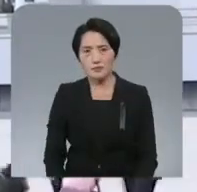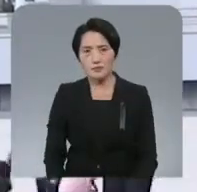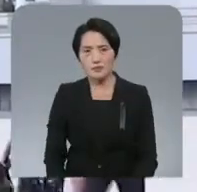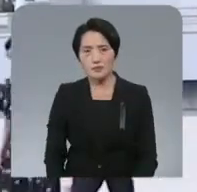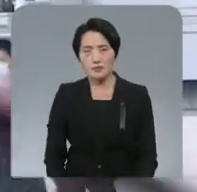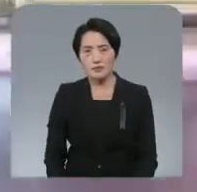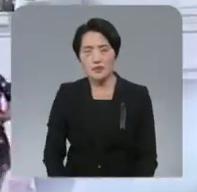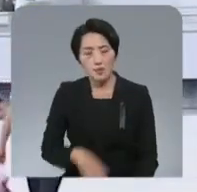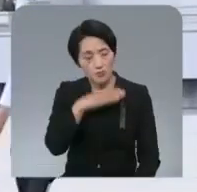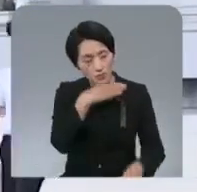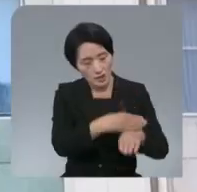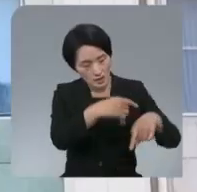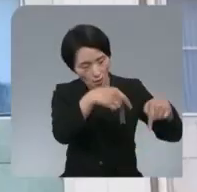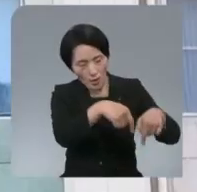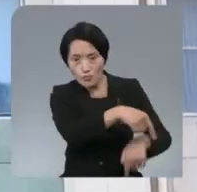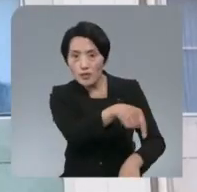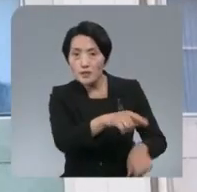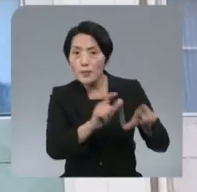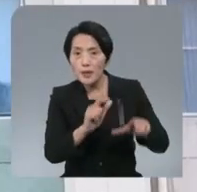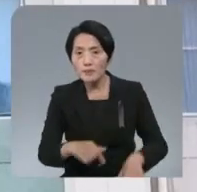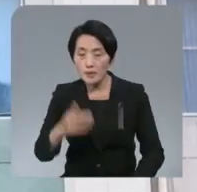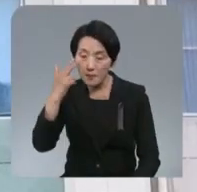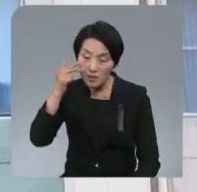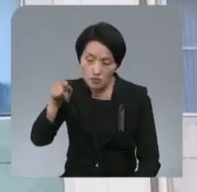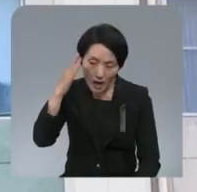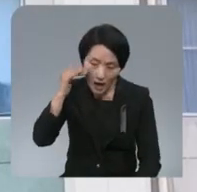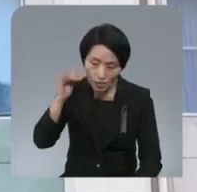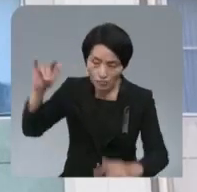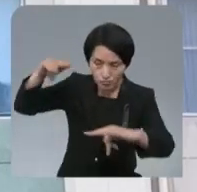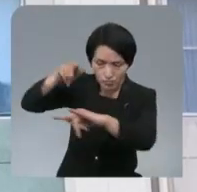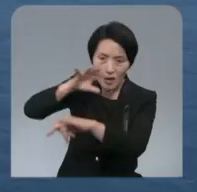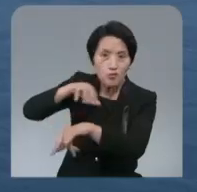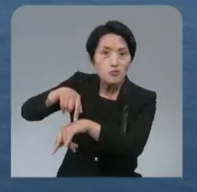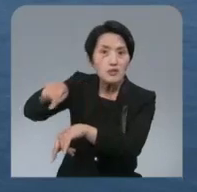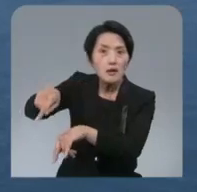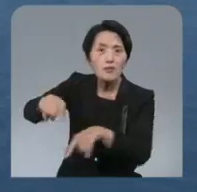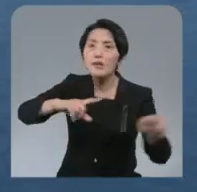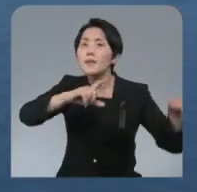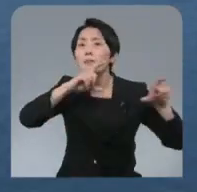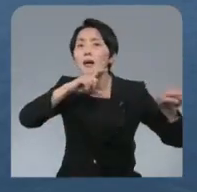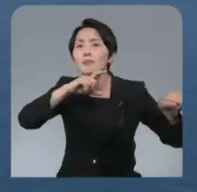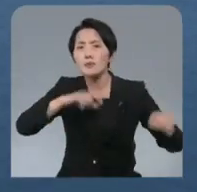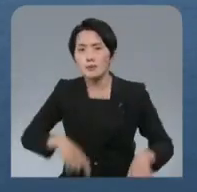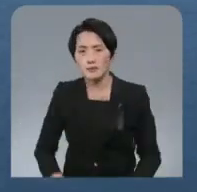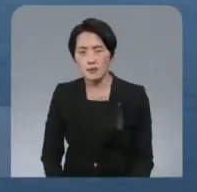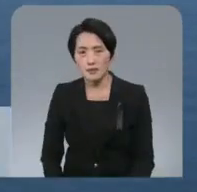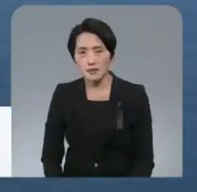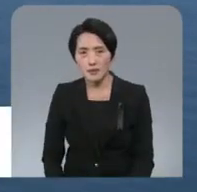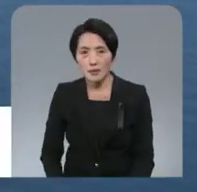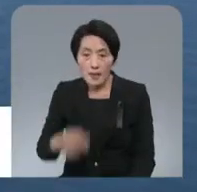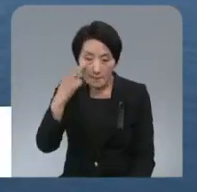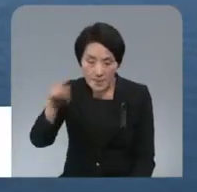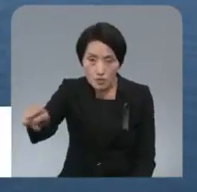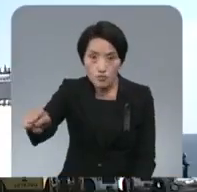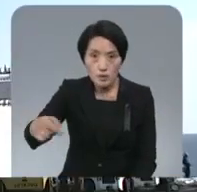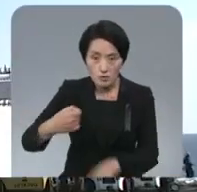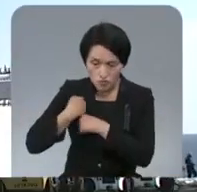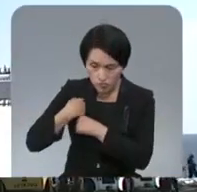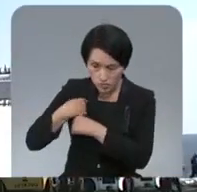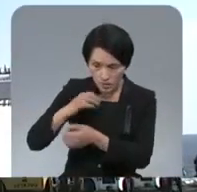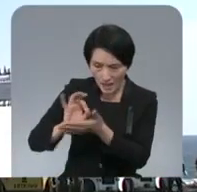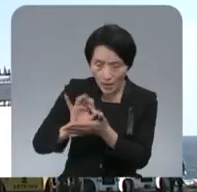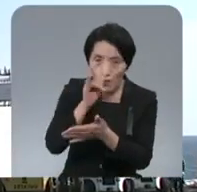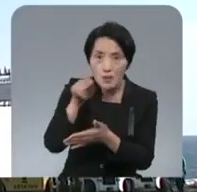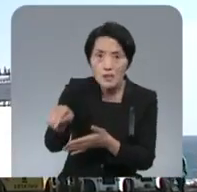这只不过是警告。北韩的表态被解读为或将使用核武。北韩劳动党中央军事委员会是北韩人民